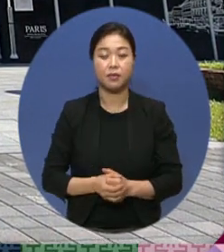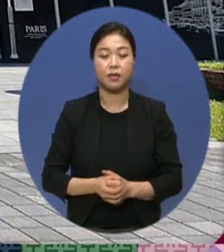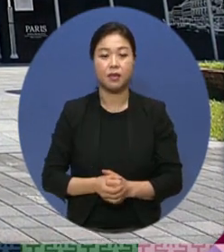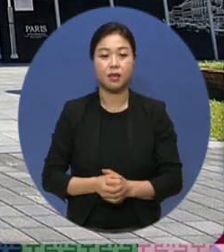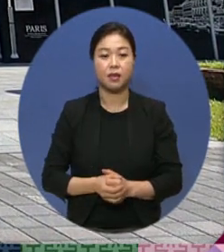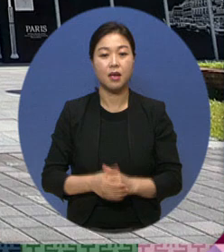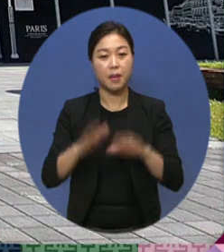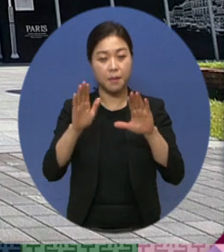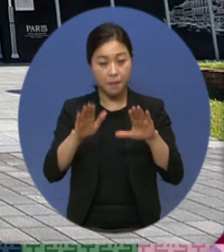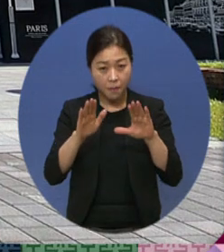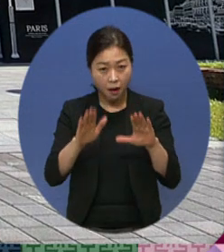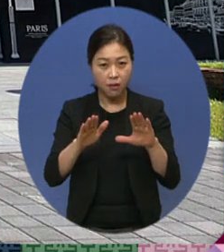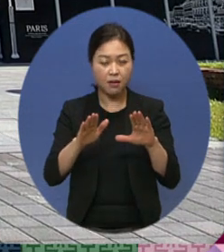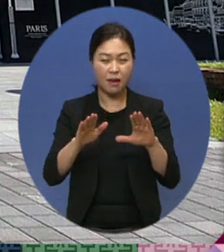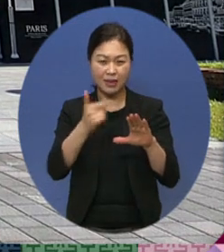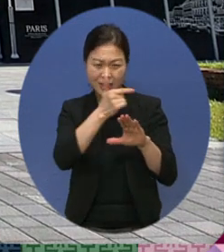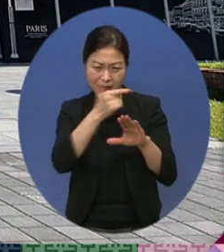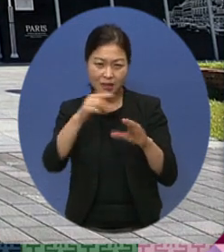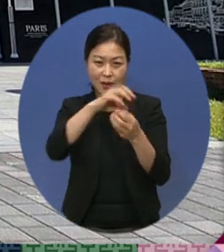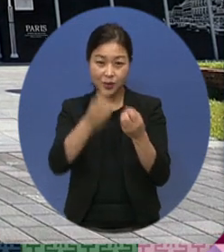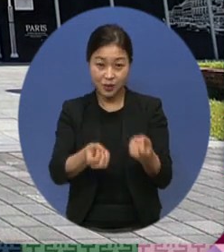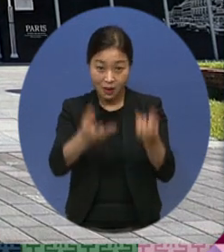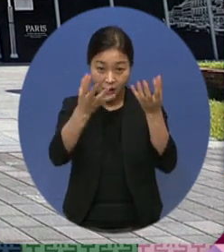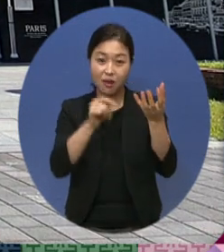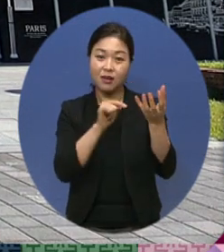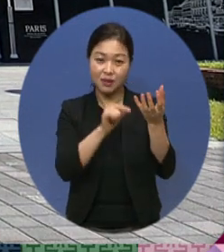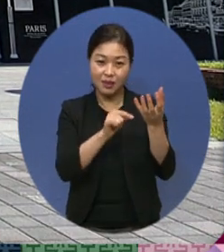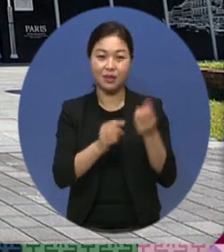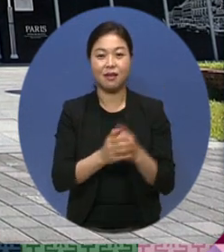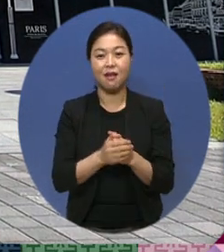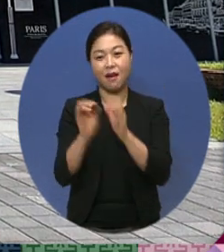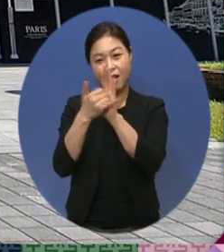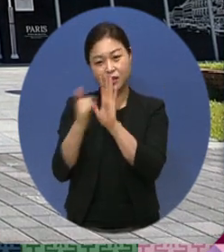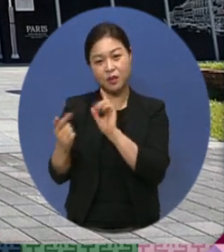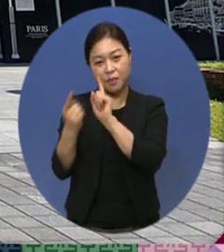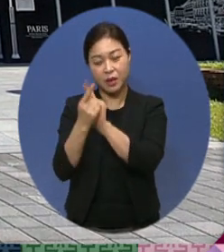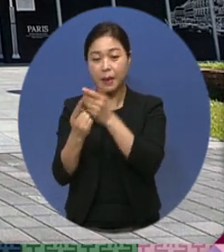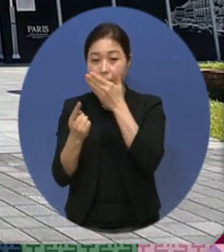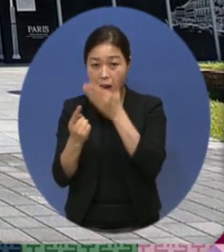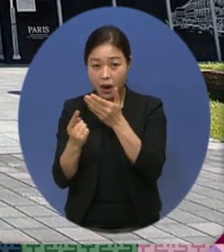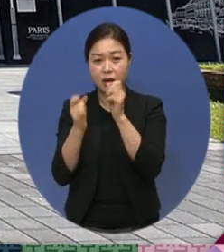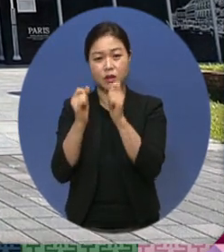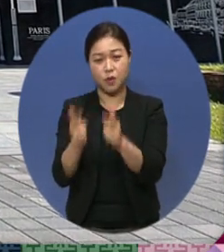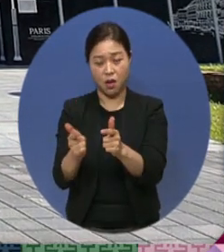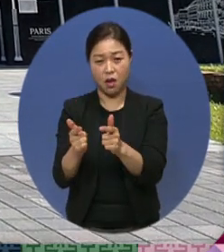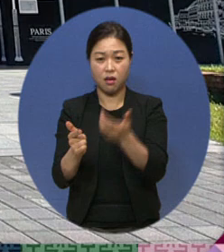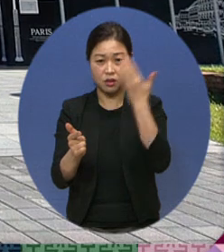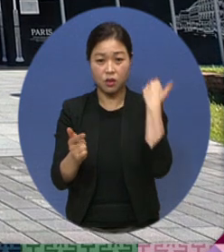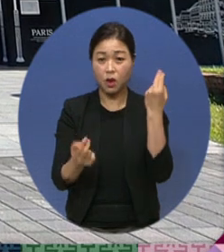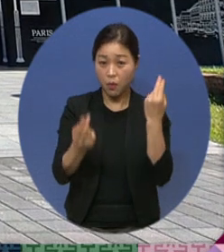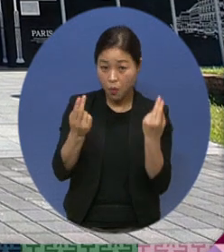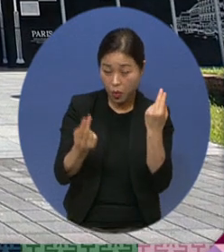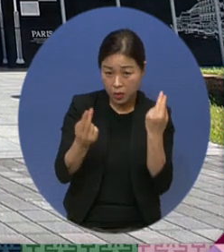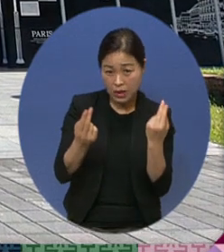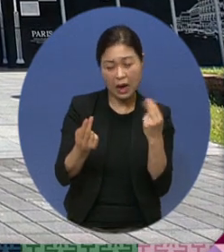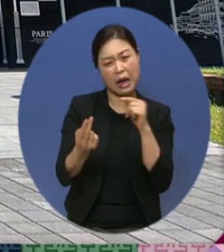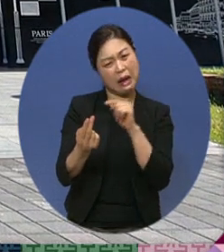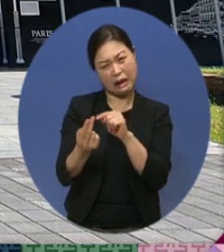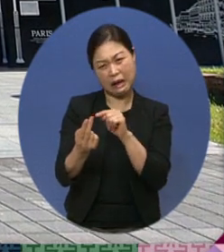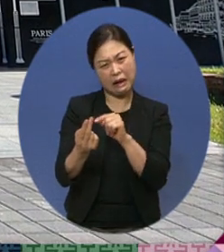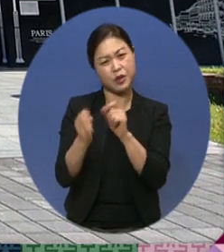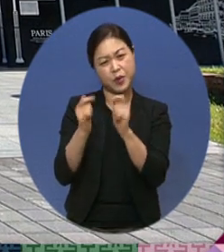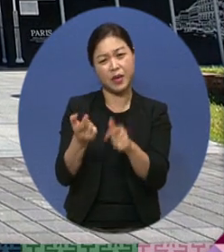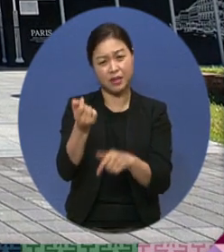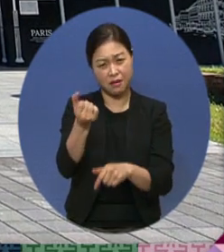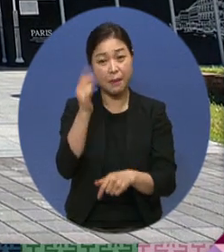이번 민족의 명절인 추석 한가위는 가족들을 만날 수 있는 기회가 다른 한가위 때보다